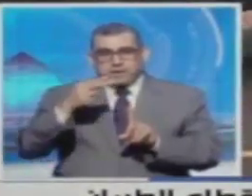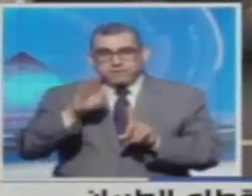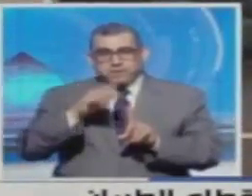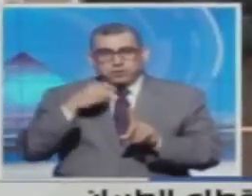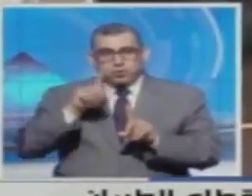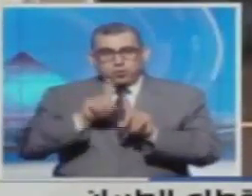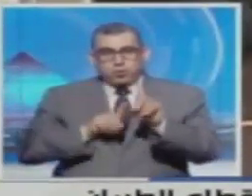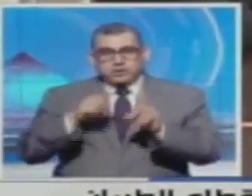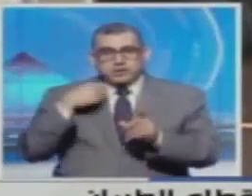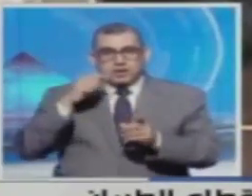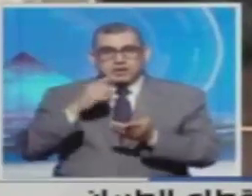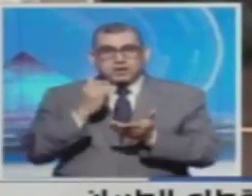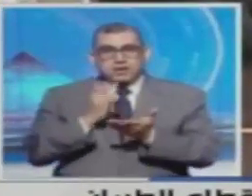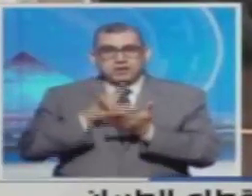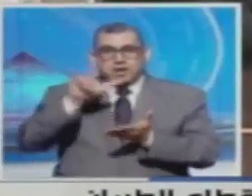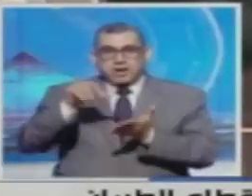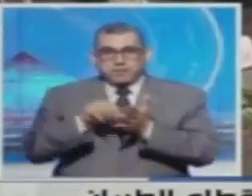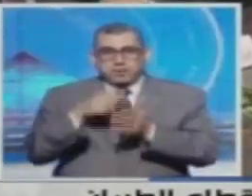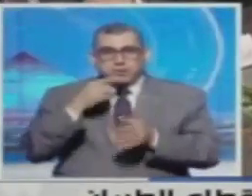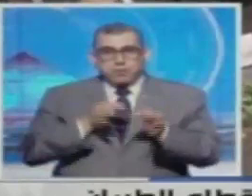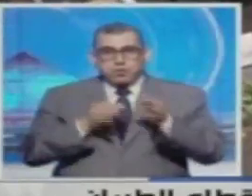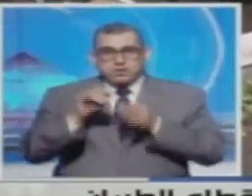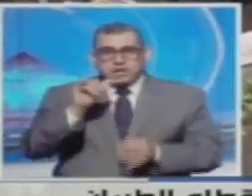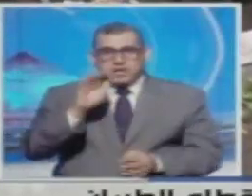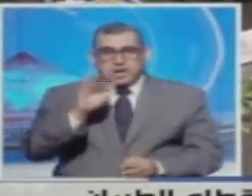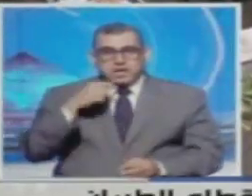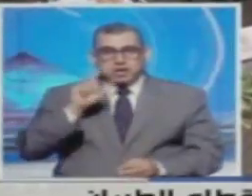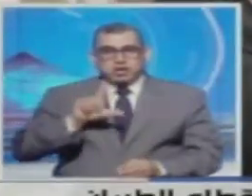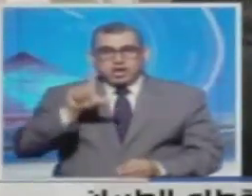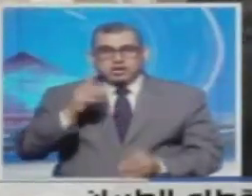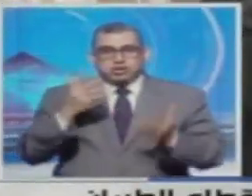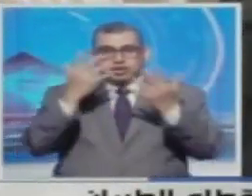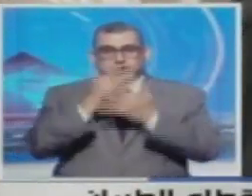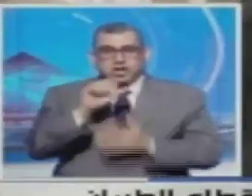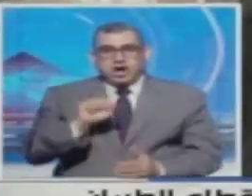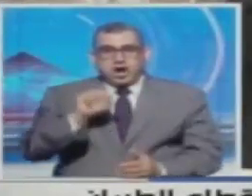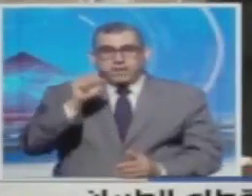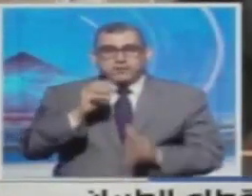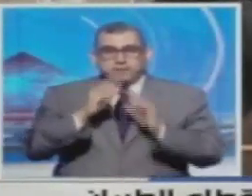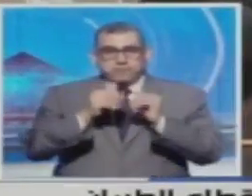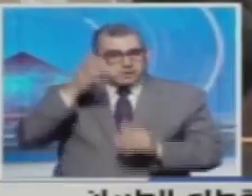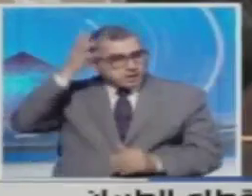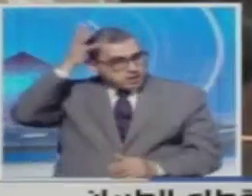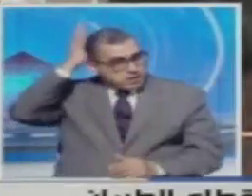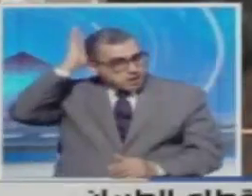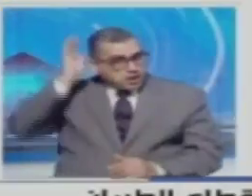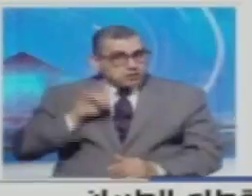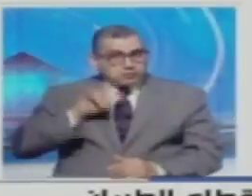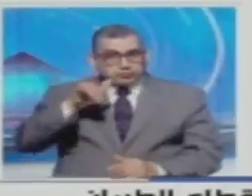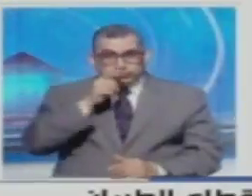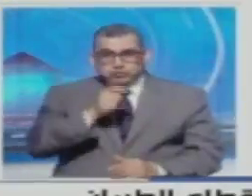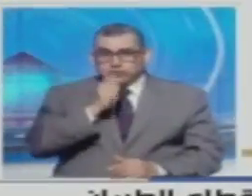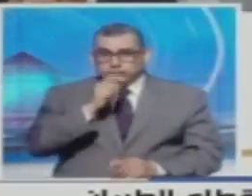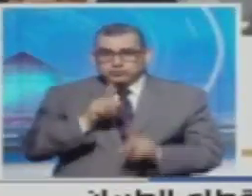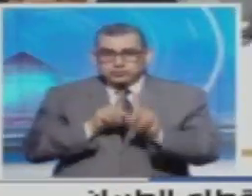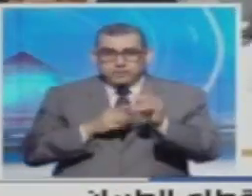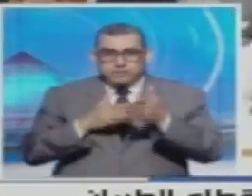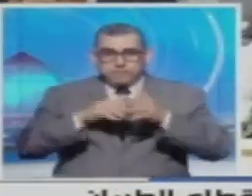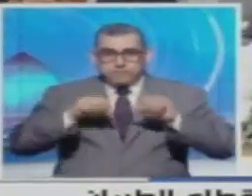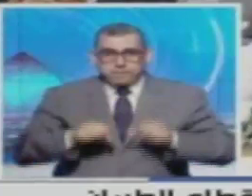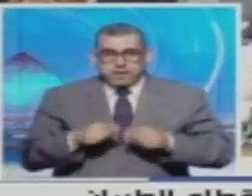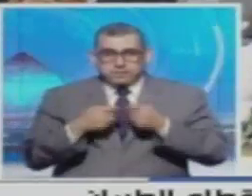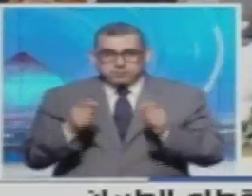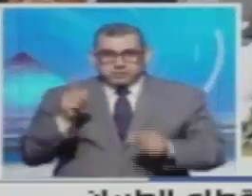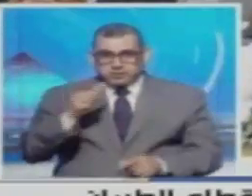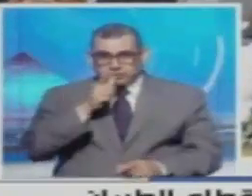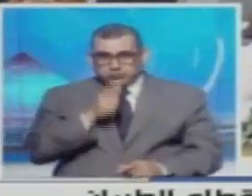الطيران المدني والمهندس يحيى زكريا رئيس الشركة القابضة لمصر للطيران. المتحدث الرسمي باسم رئاسة